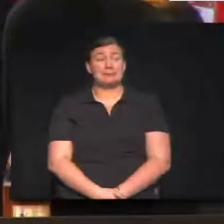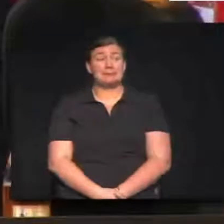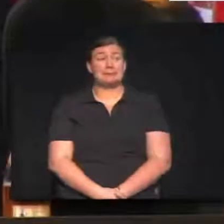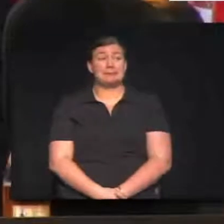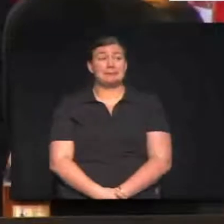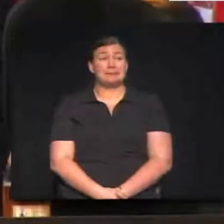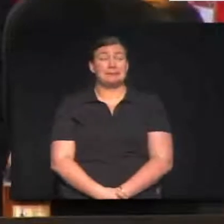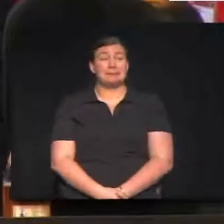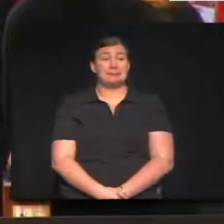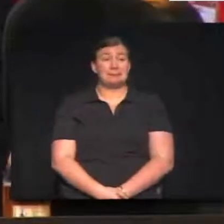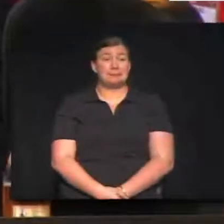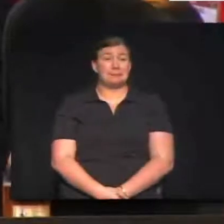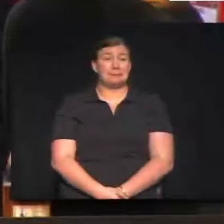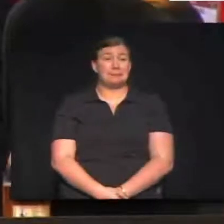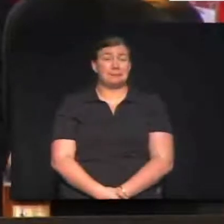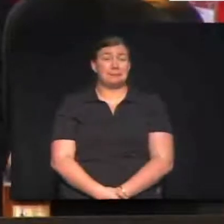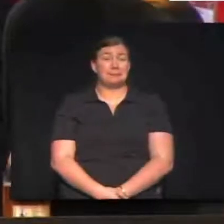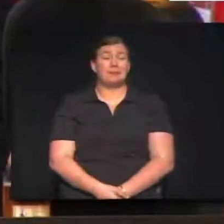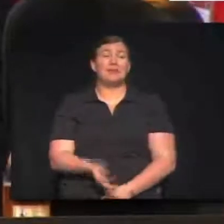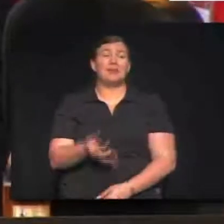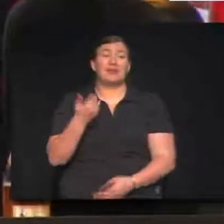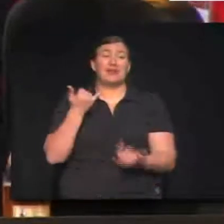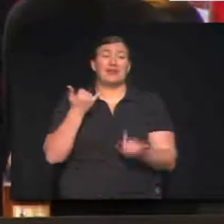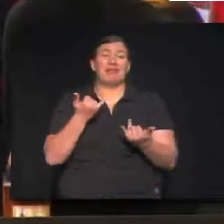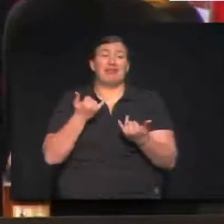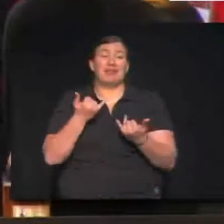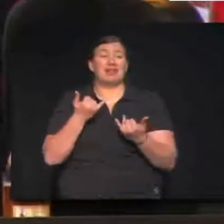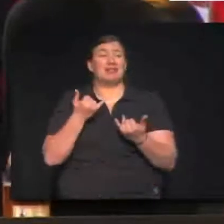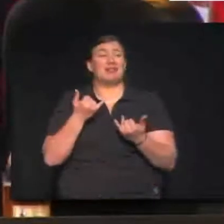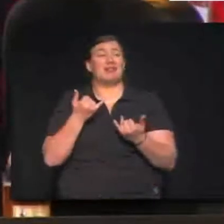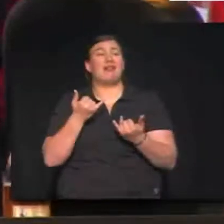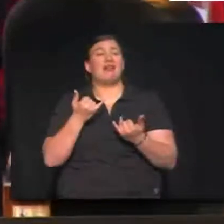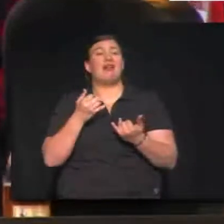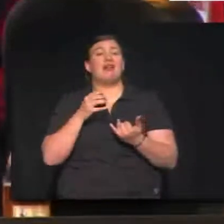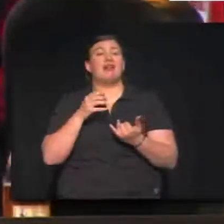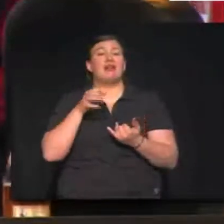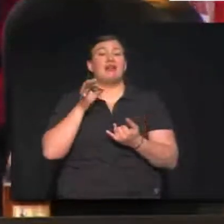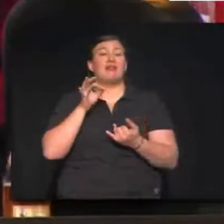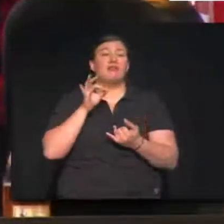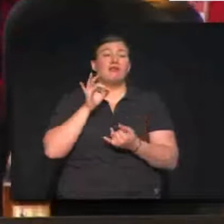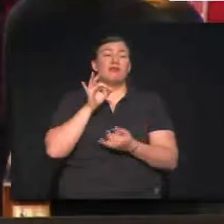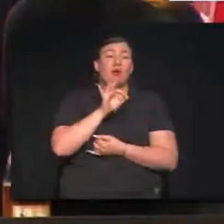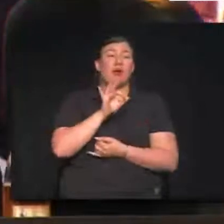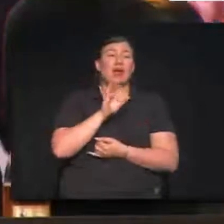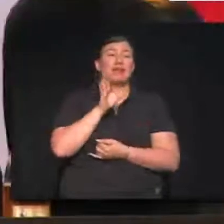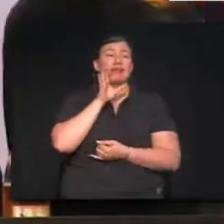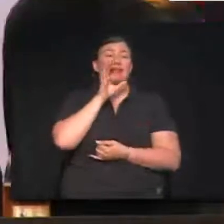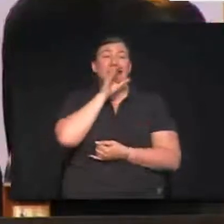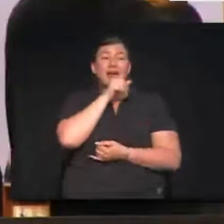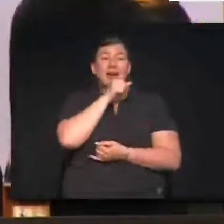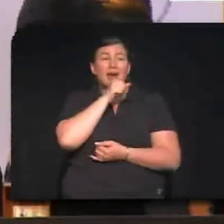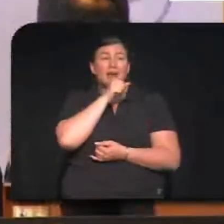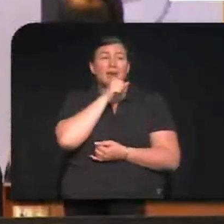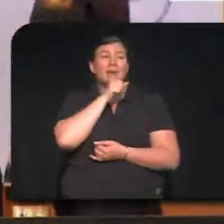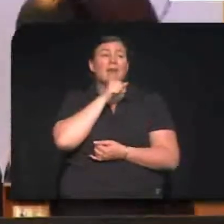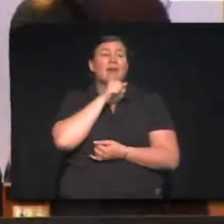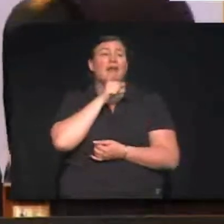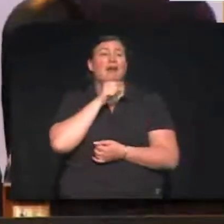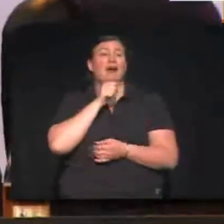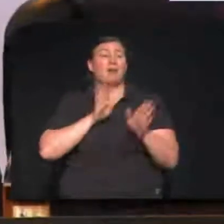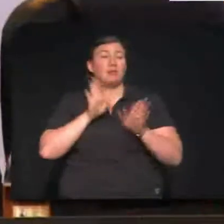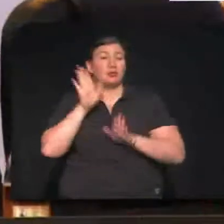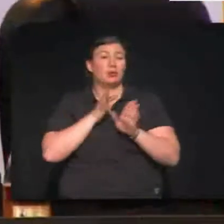für die geheime Abstimmung brauche ich jetzt damit durchkommen würde 20